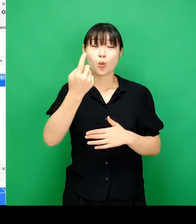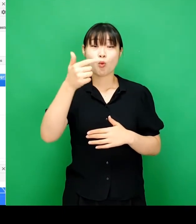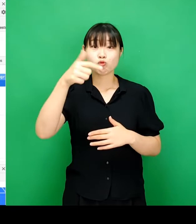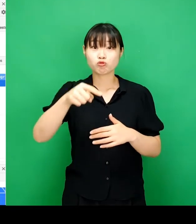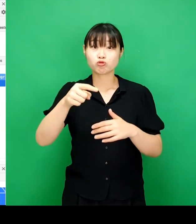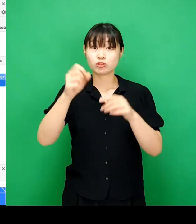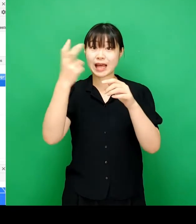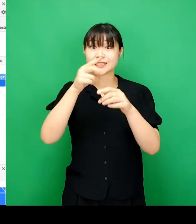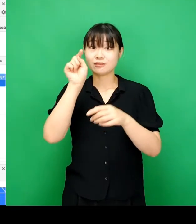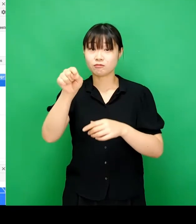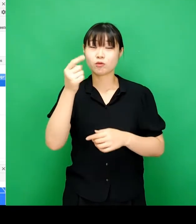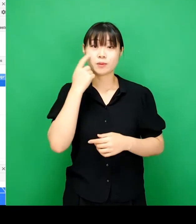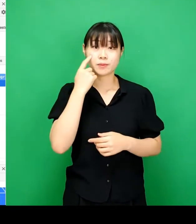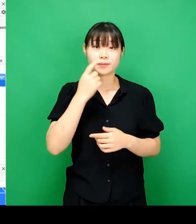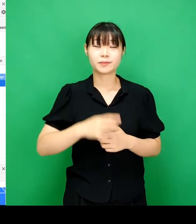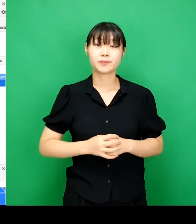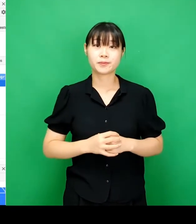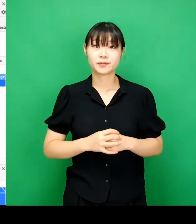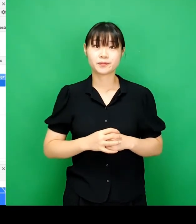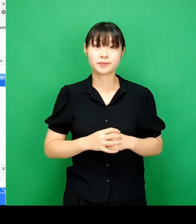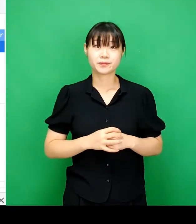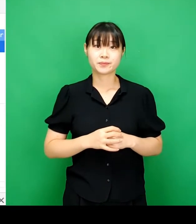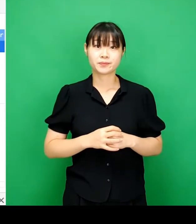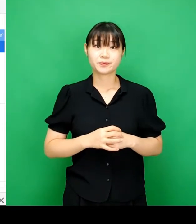개발자 도구창으로 다시 가보겠습니다.